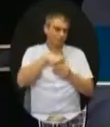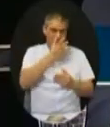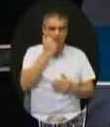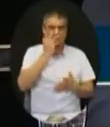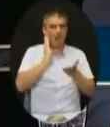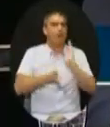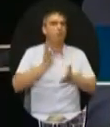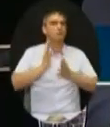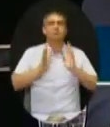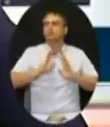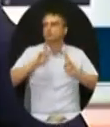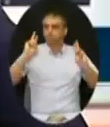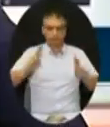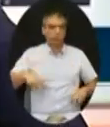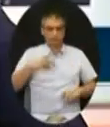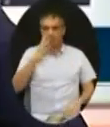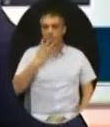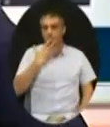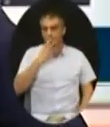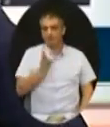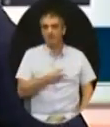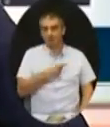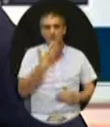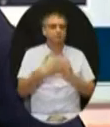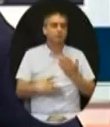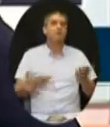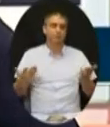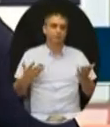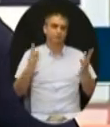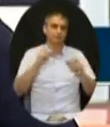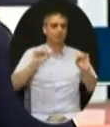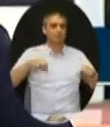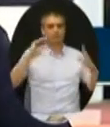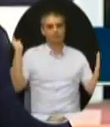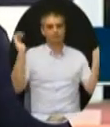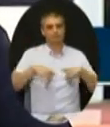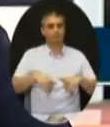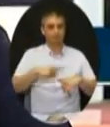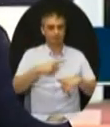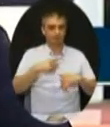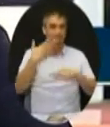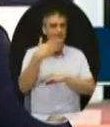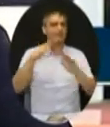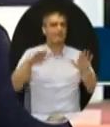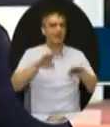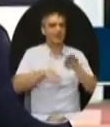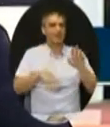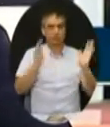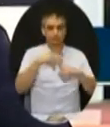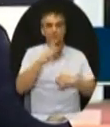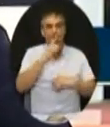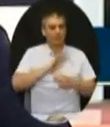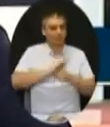הייתה אלימות בלתי נתפסת בדרום אפריקה, שבסופו של דבר הביאה לקריסת מדינת האפרטייד. אבל